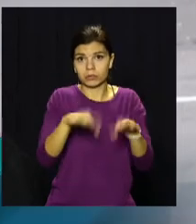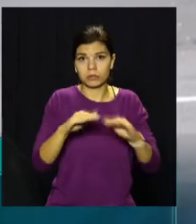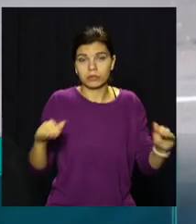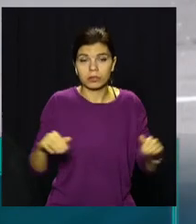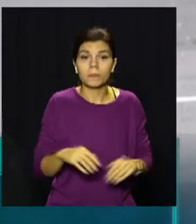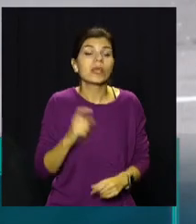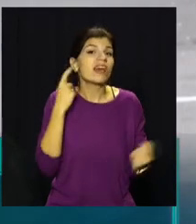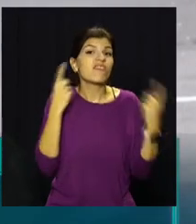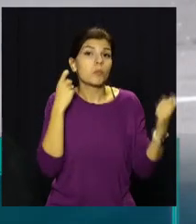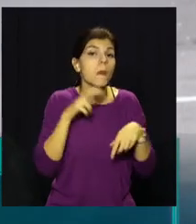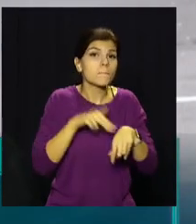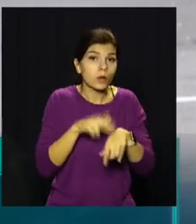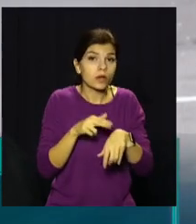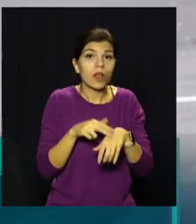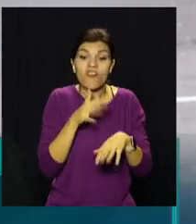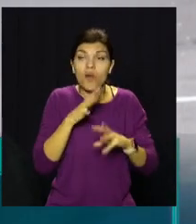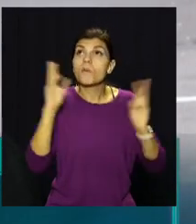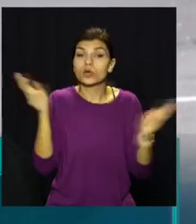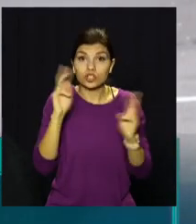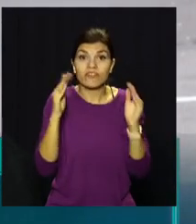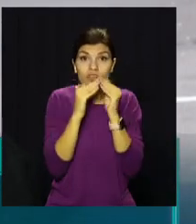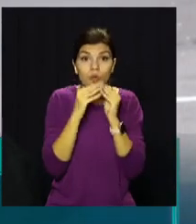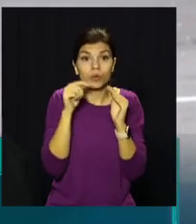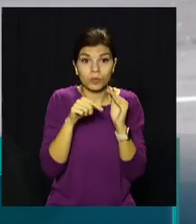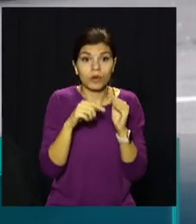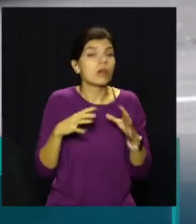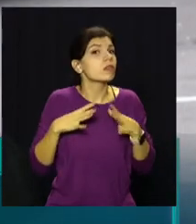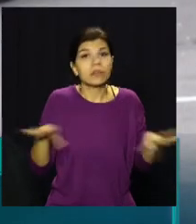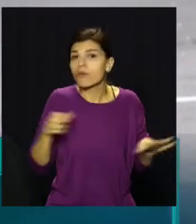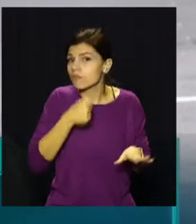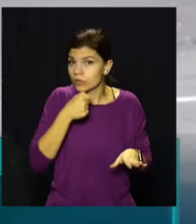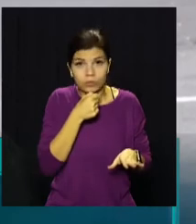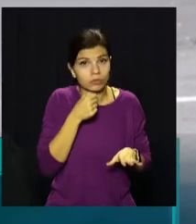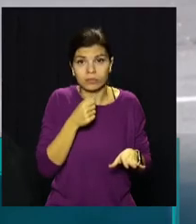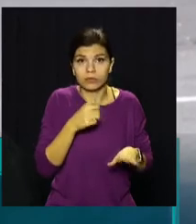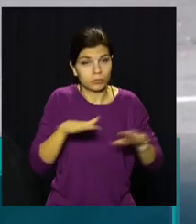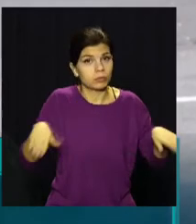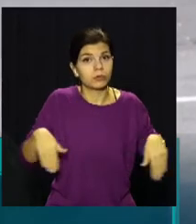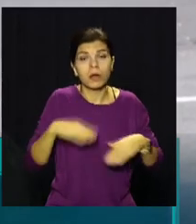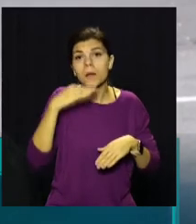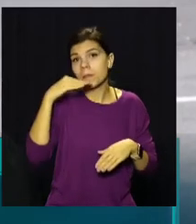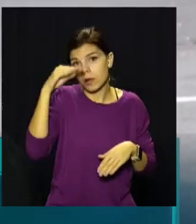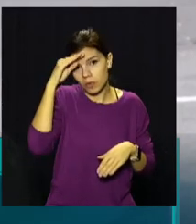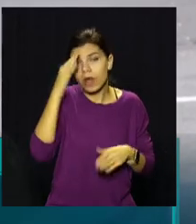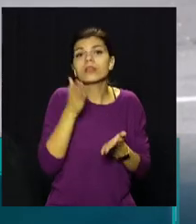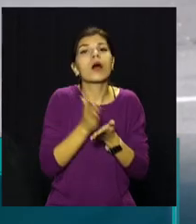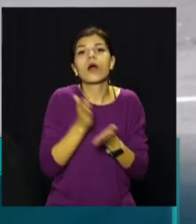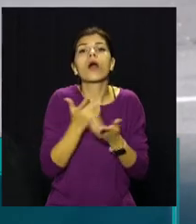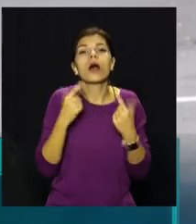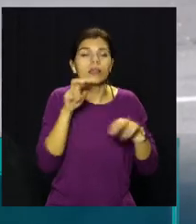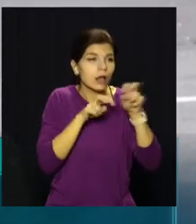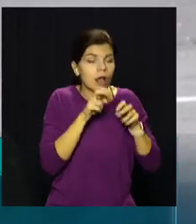інформацією поліцейських, під час пожежі в будинку не було дорослих, батько дітей